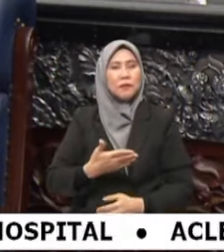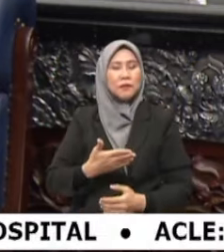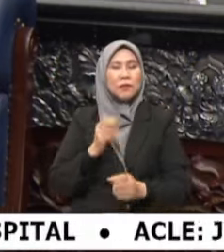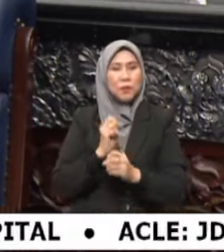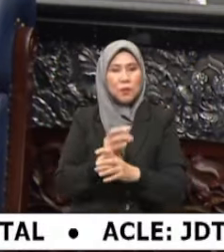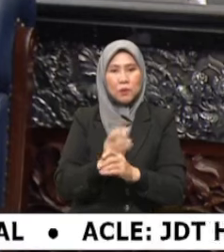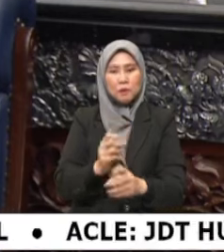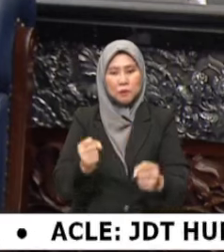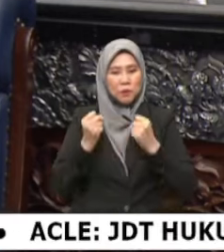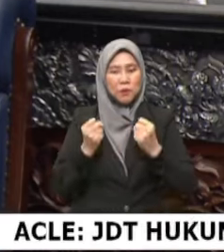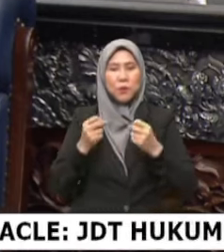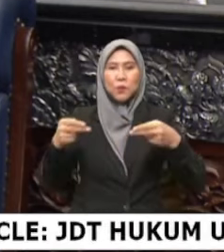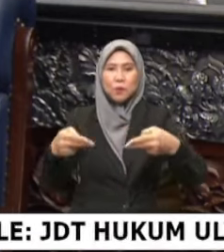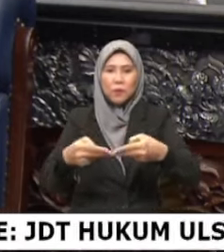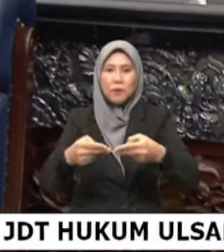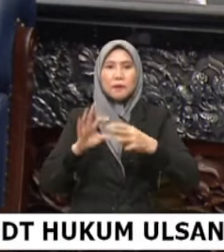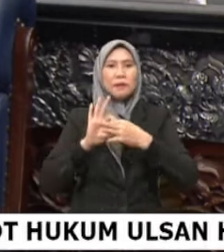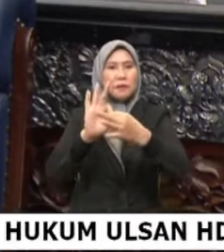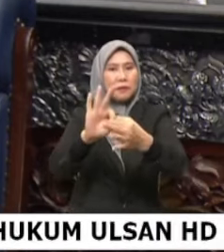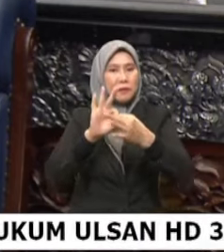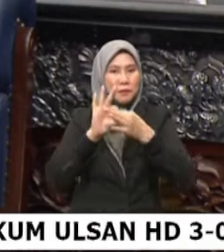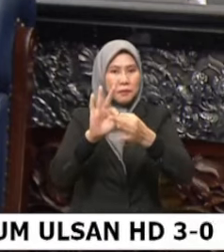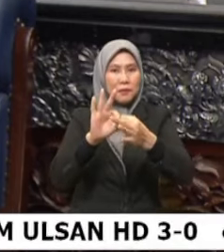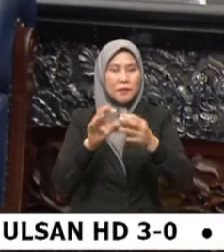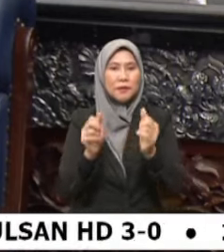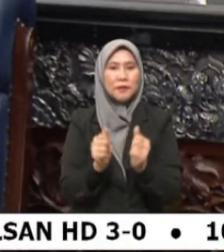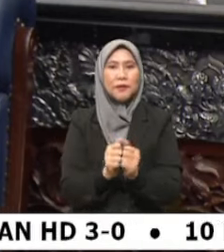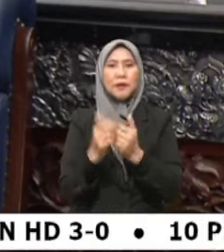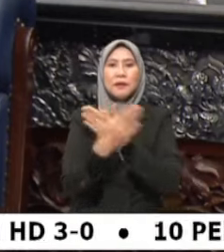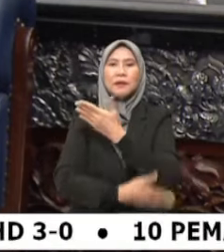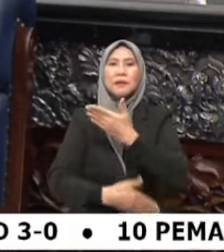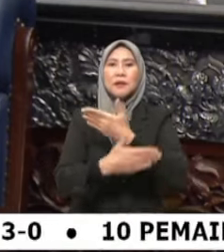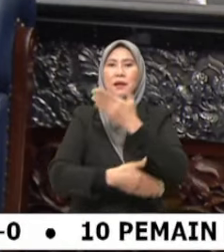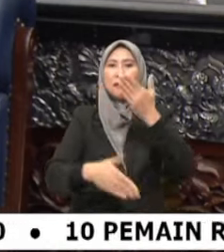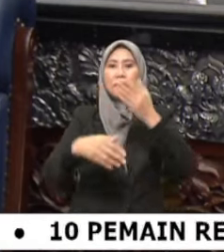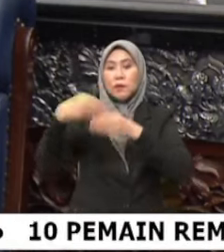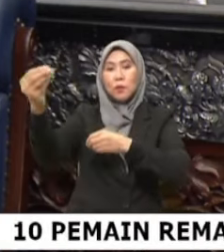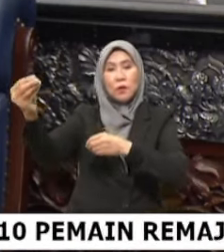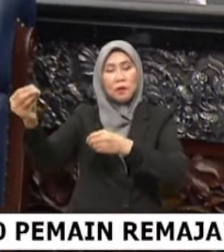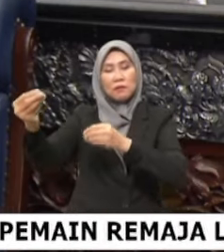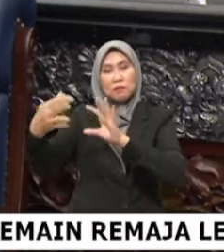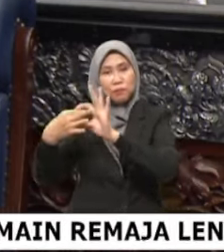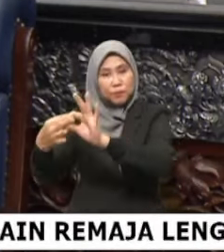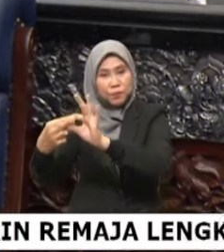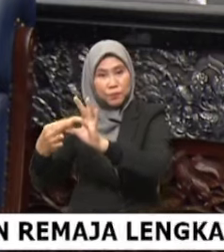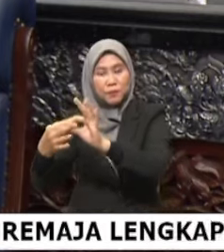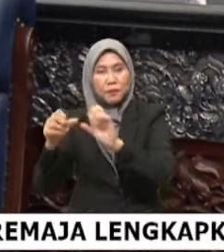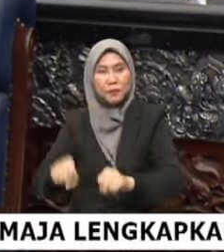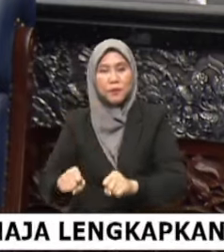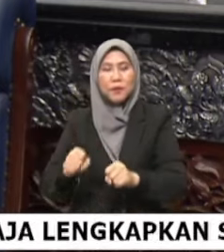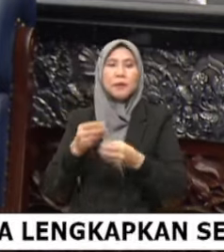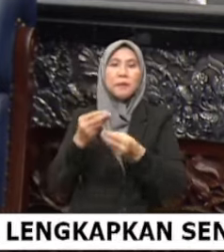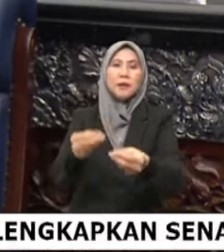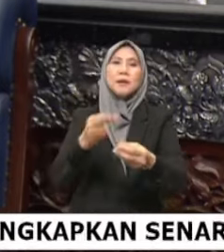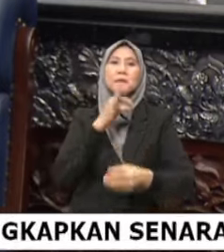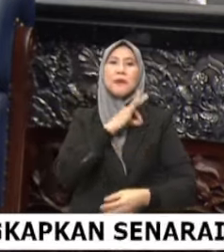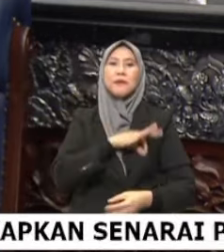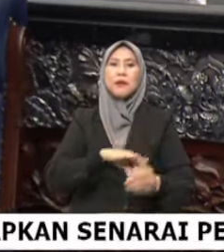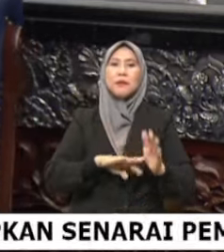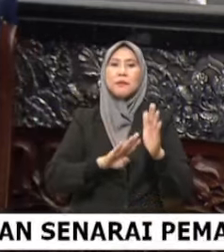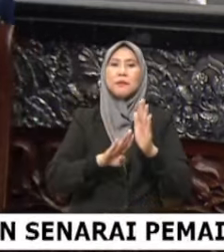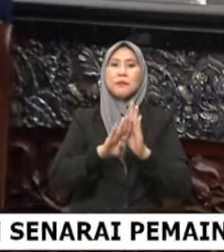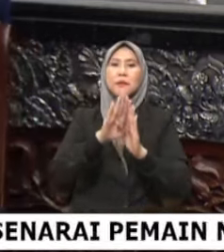dalam usaha mengukuhkan hubungan dan kerjasama dengan negara-negara asing yang mampu untuk memberi manfaat dari segi